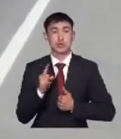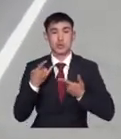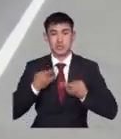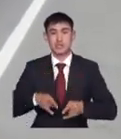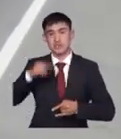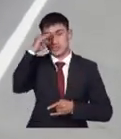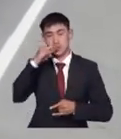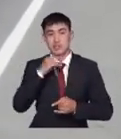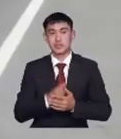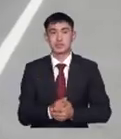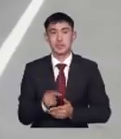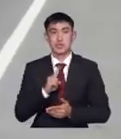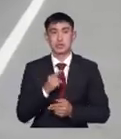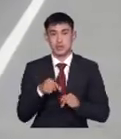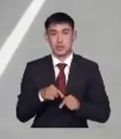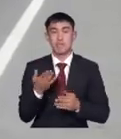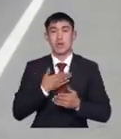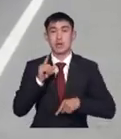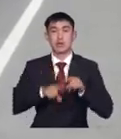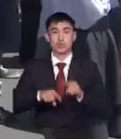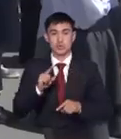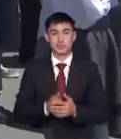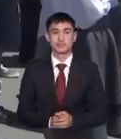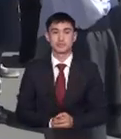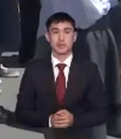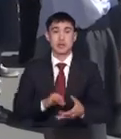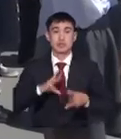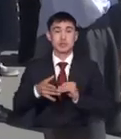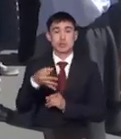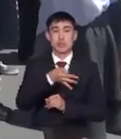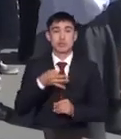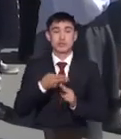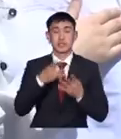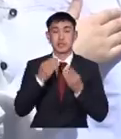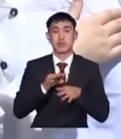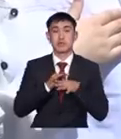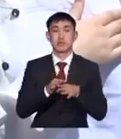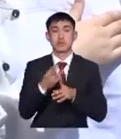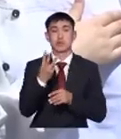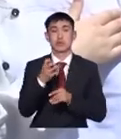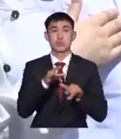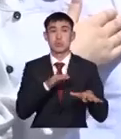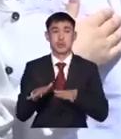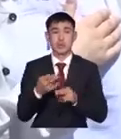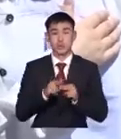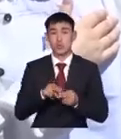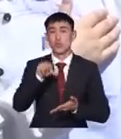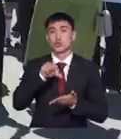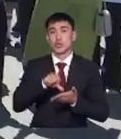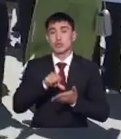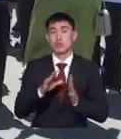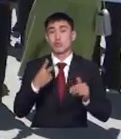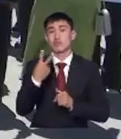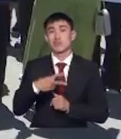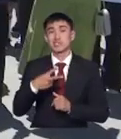родилась в Казахстане, что это является моей родиной. В целом по области в этот день проведено более 300 мероприятий, в которых приняли участие